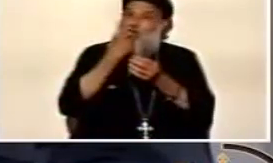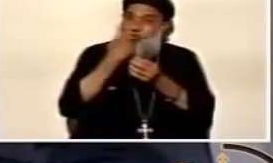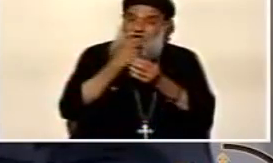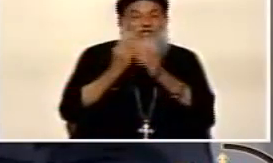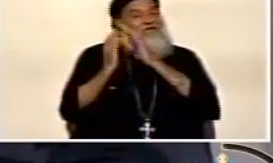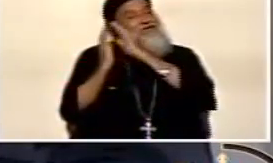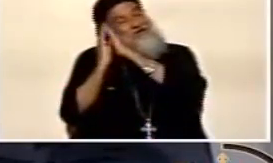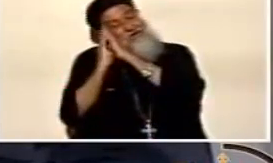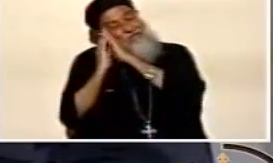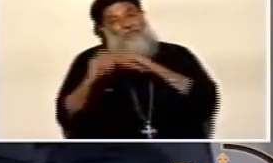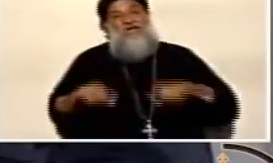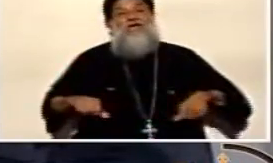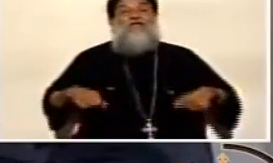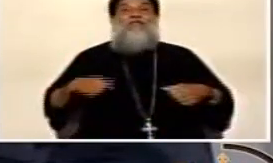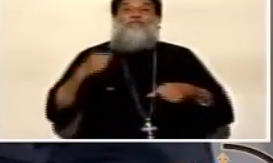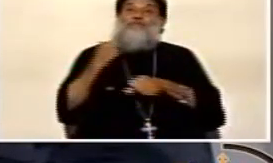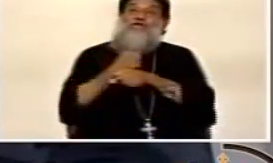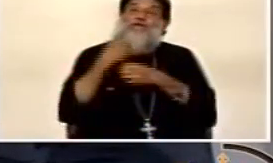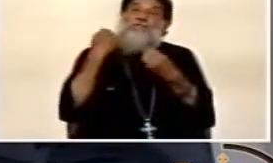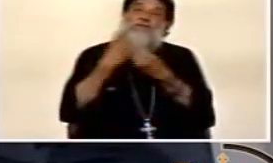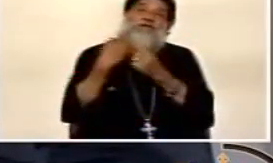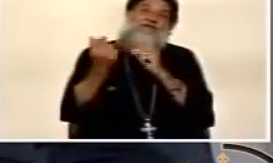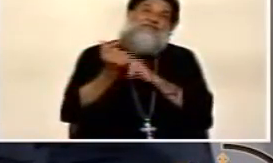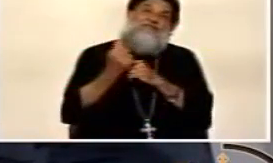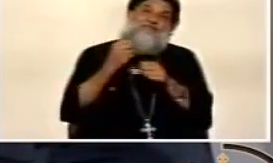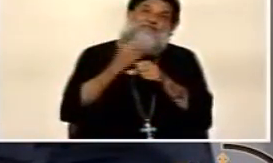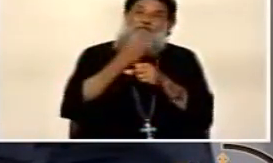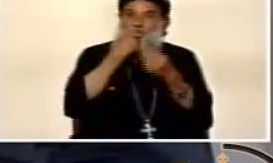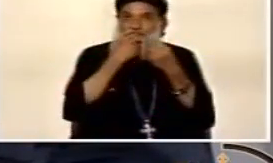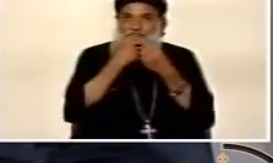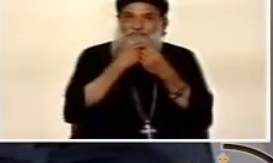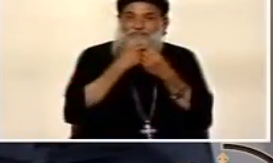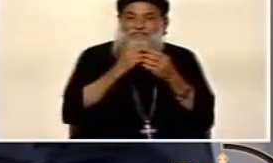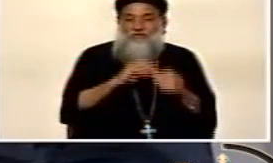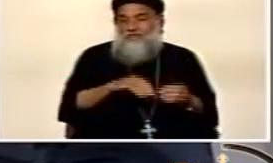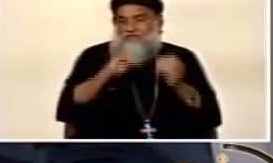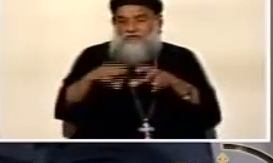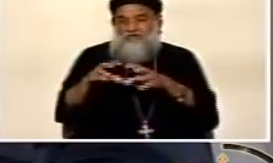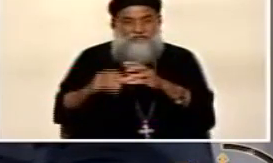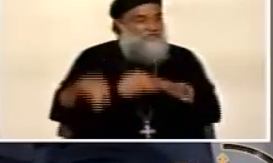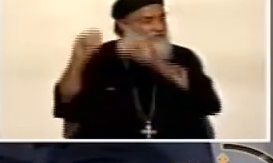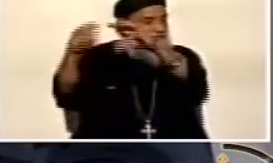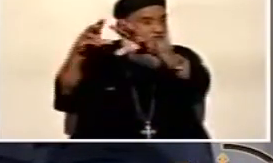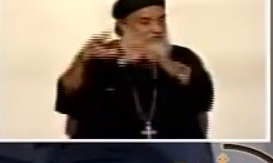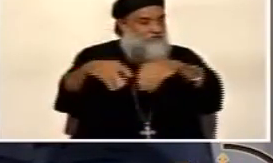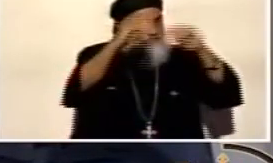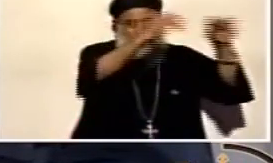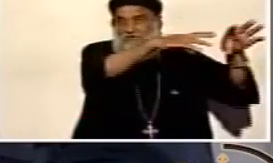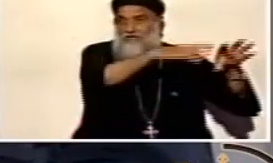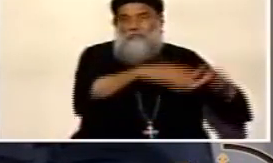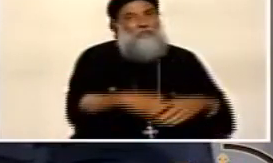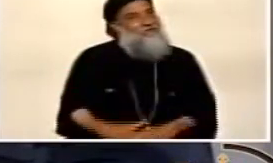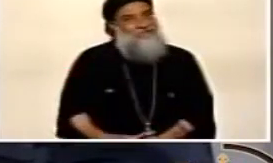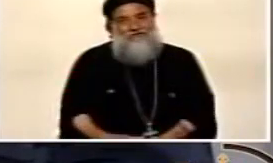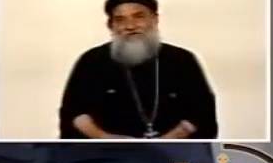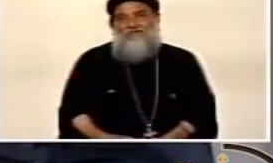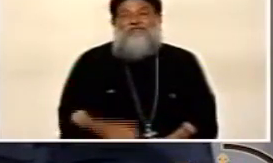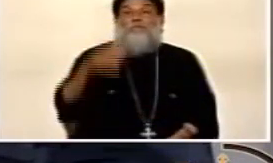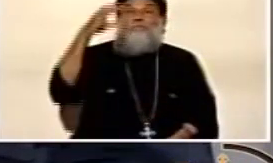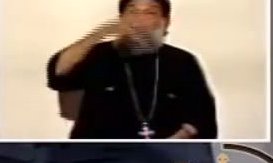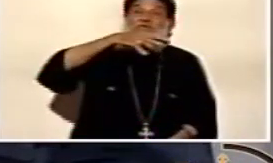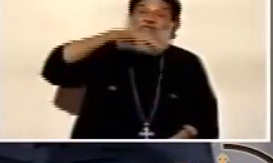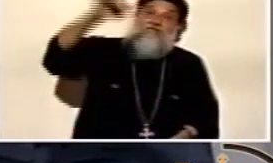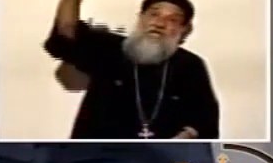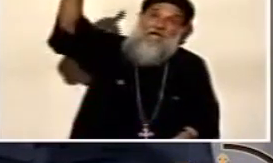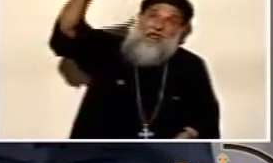عندهم، لأن الفاعل مستحق أجرته. لا تنتقلوا من بيت إلى بيت، وأية مدينة